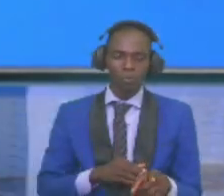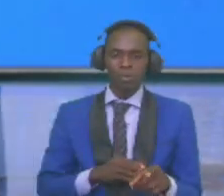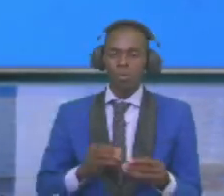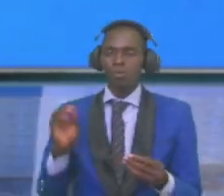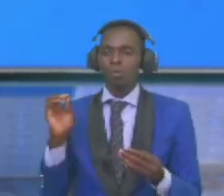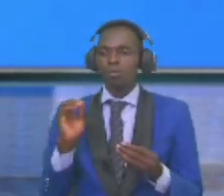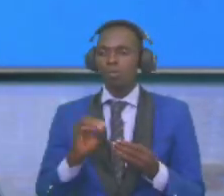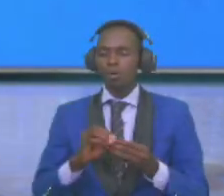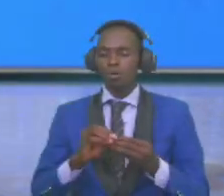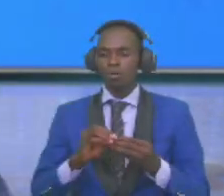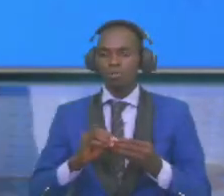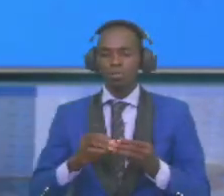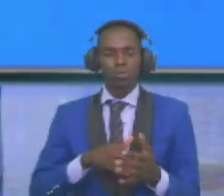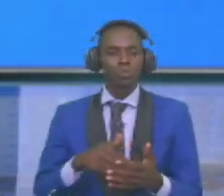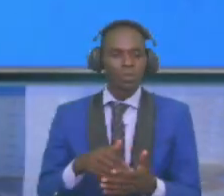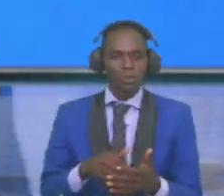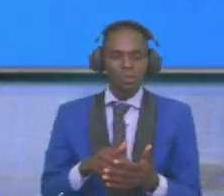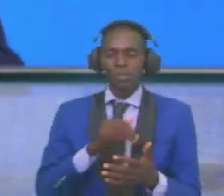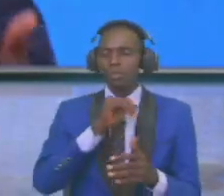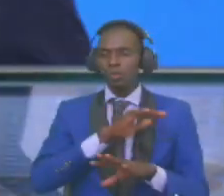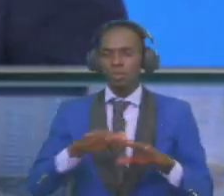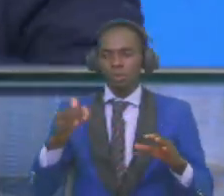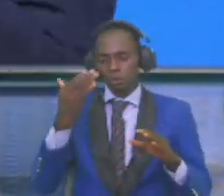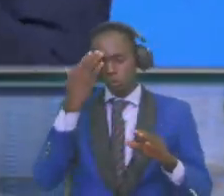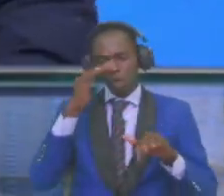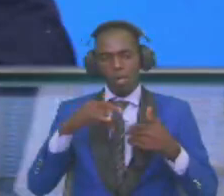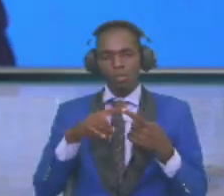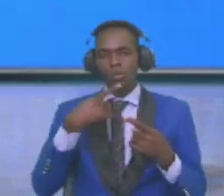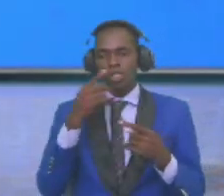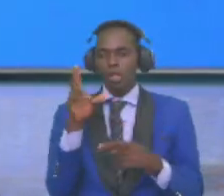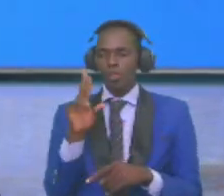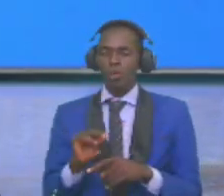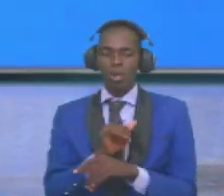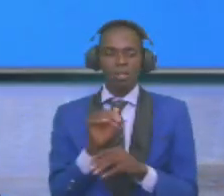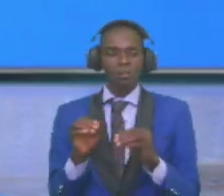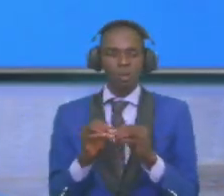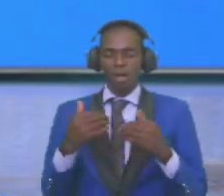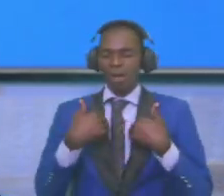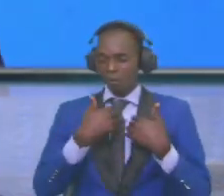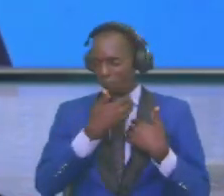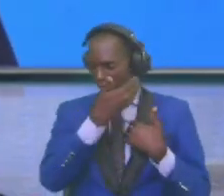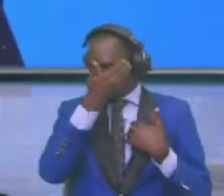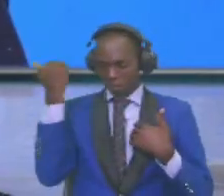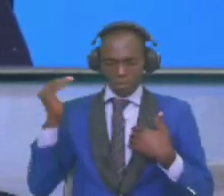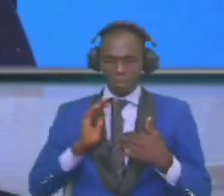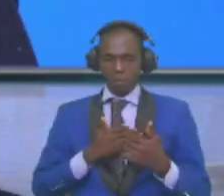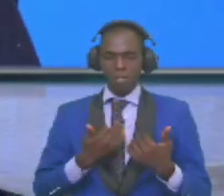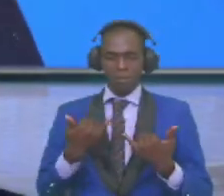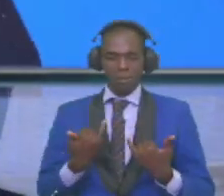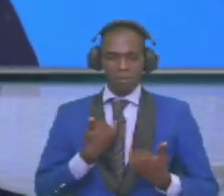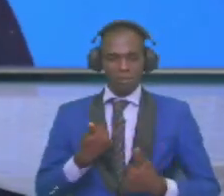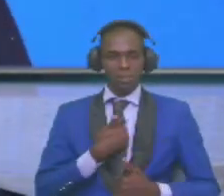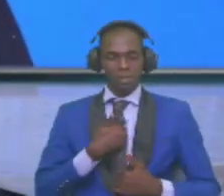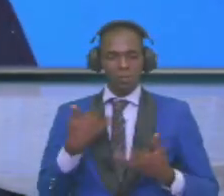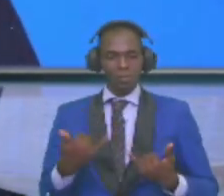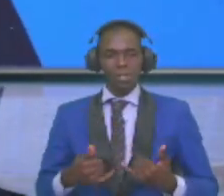aligné sa épine dorsale qu'on le sache plus dire non on s'oublie eau se mélange